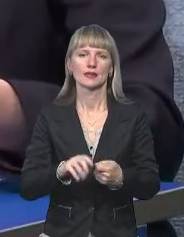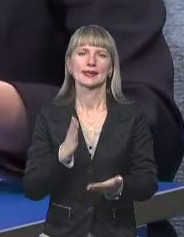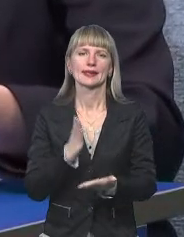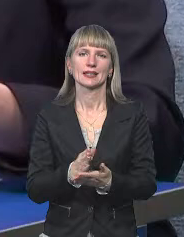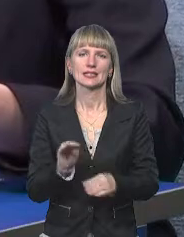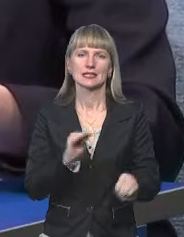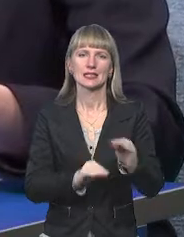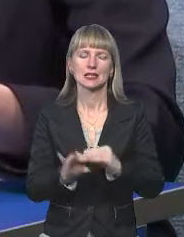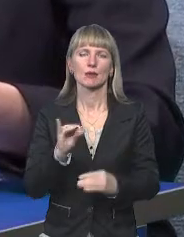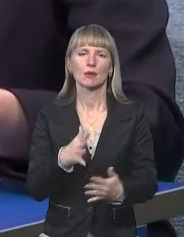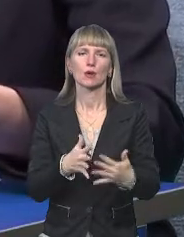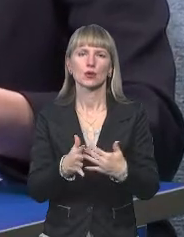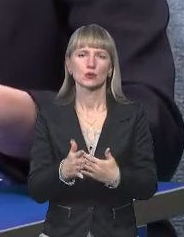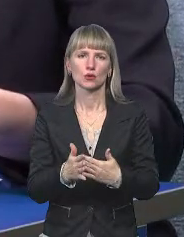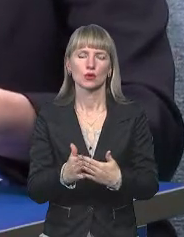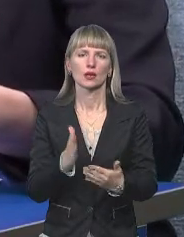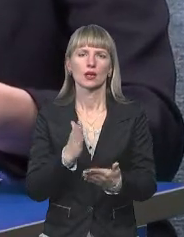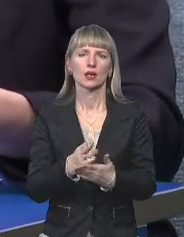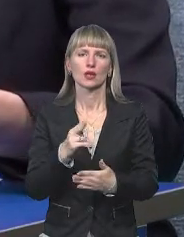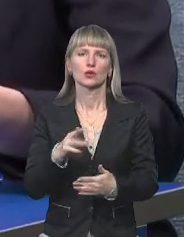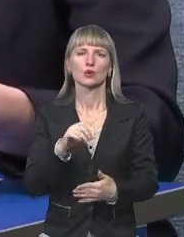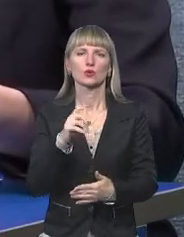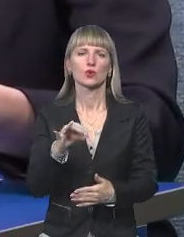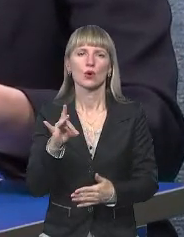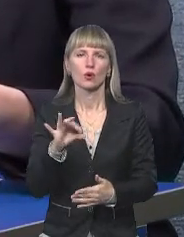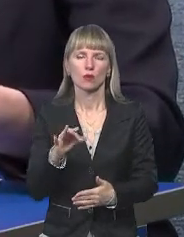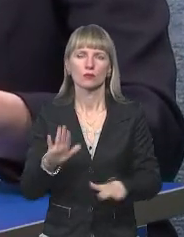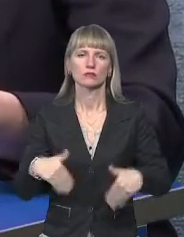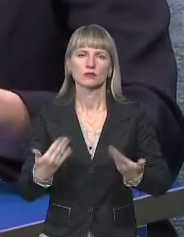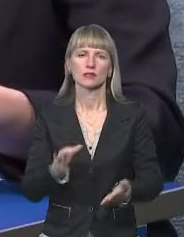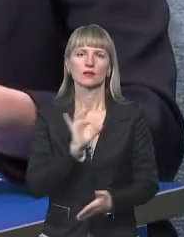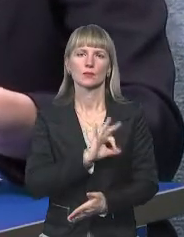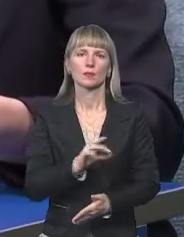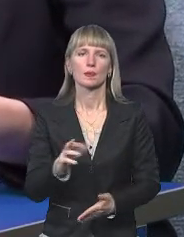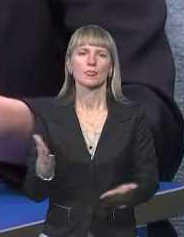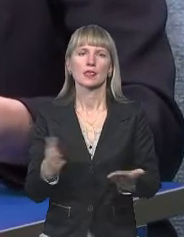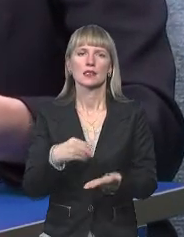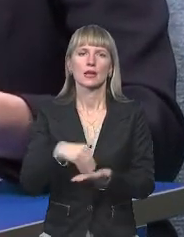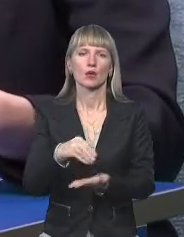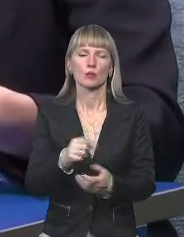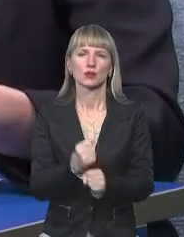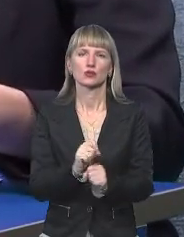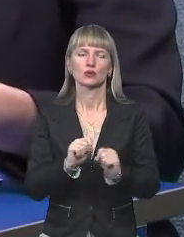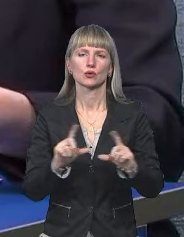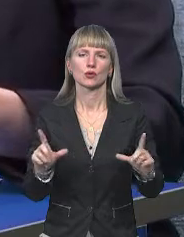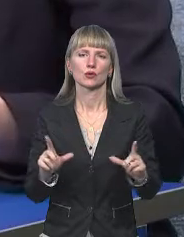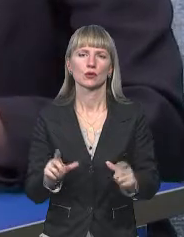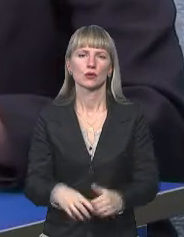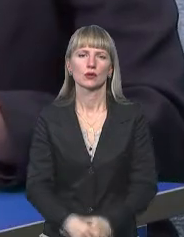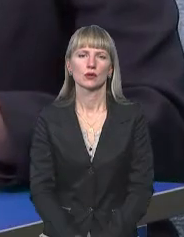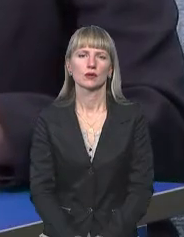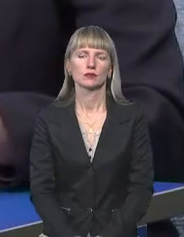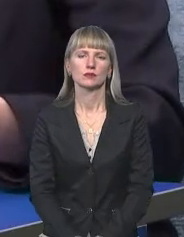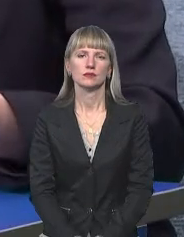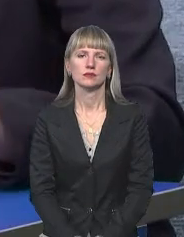і Прозоро це, і Дозоро от рекомендують використовувати, які закупівлі роблять школи, от ми, ну, не вдалося подивитися